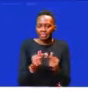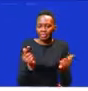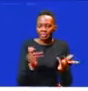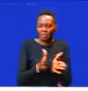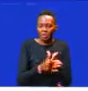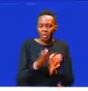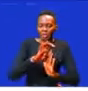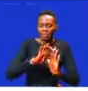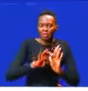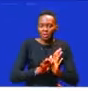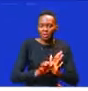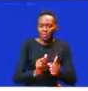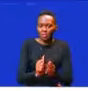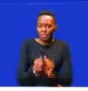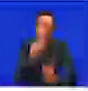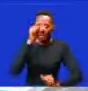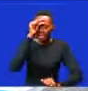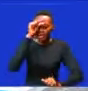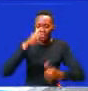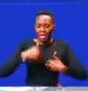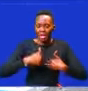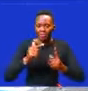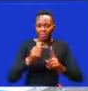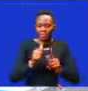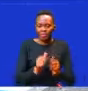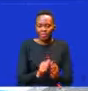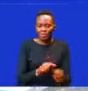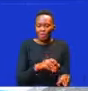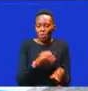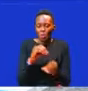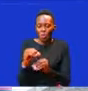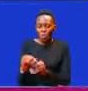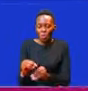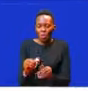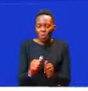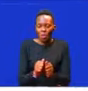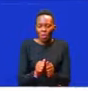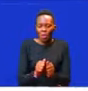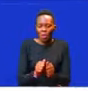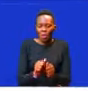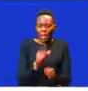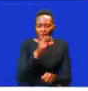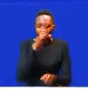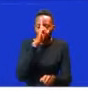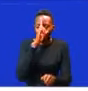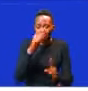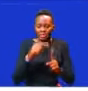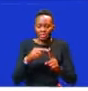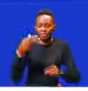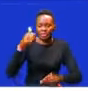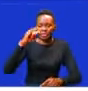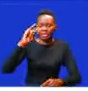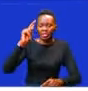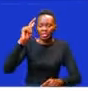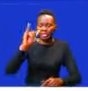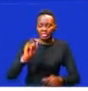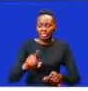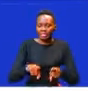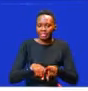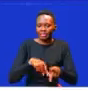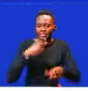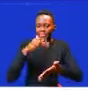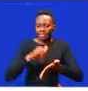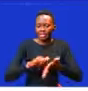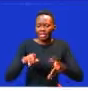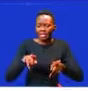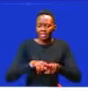owacho manigodo mano mar tero obila ma pacho kaendi mar kelo kwe e pinyno ero mar Haiti eko wacho ni kata arita